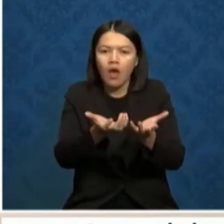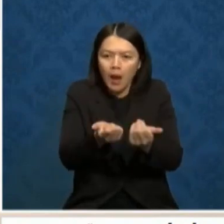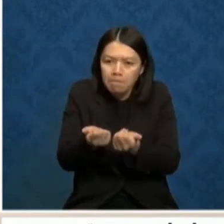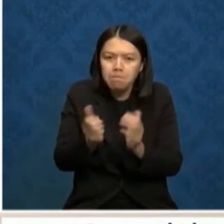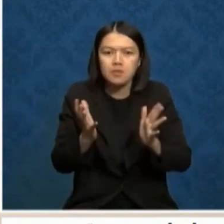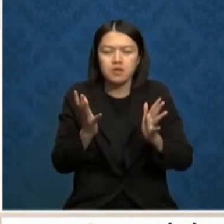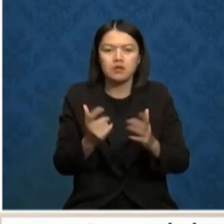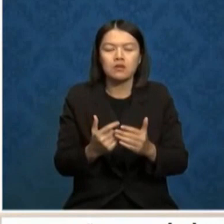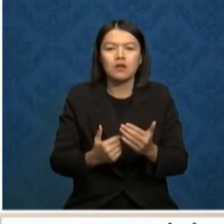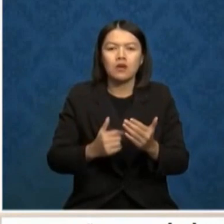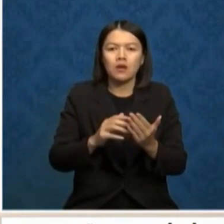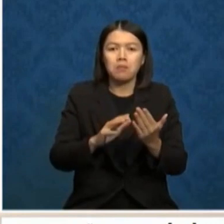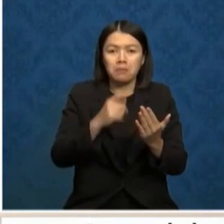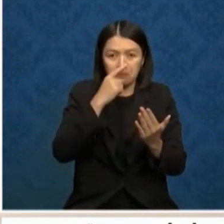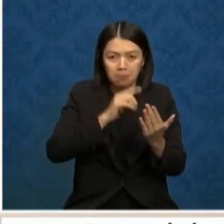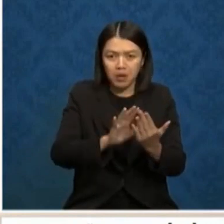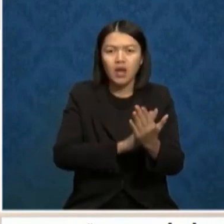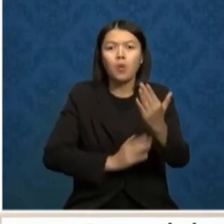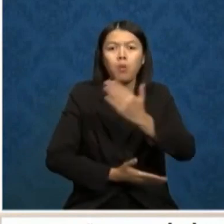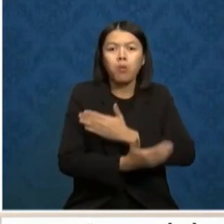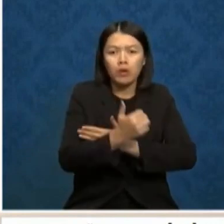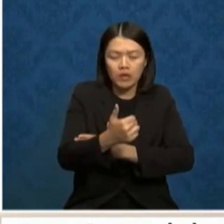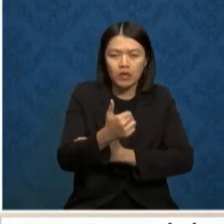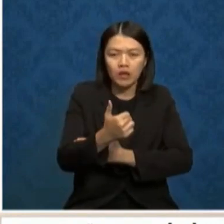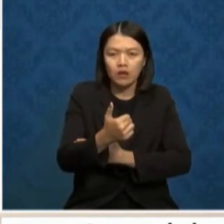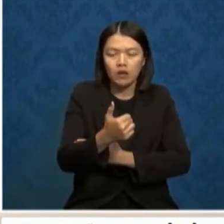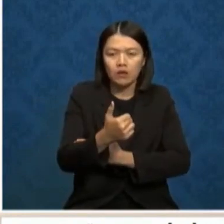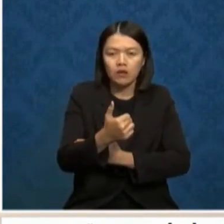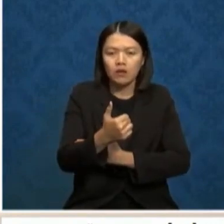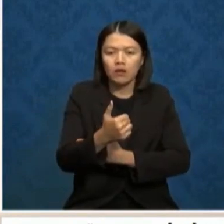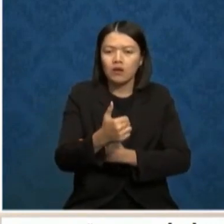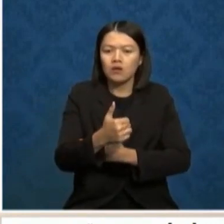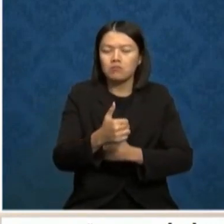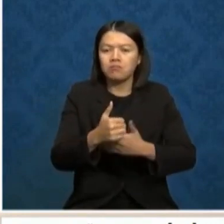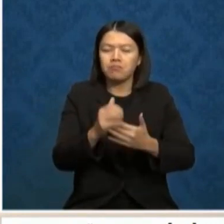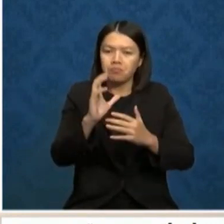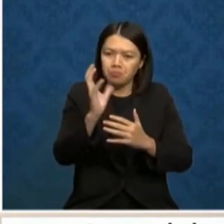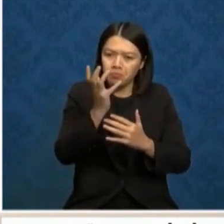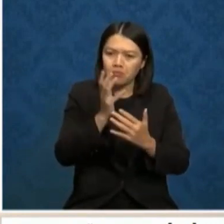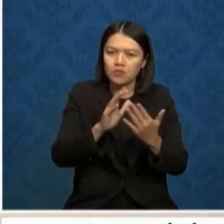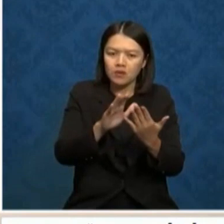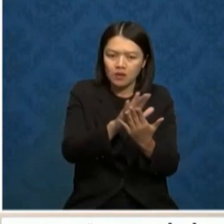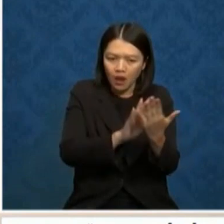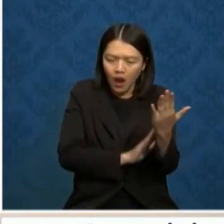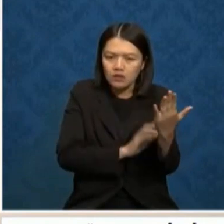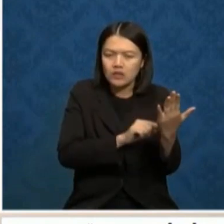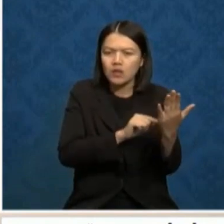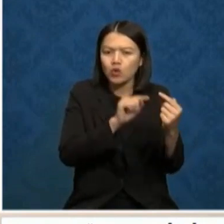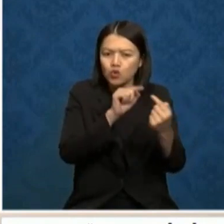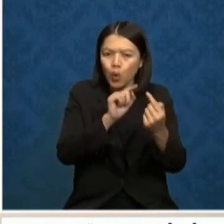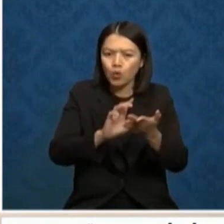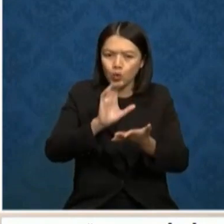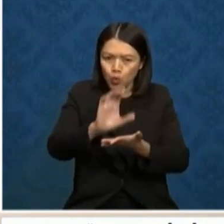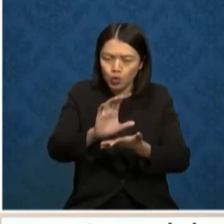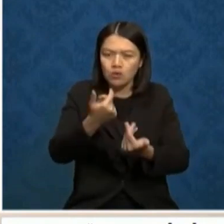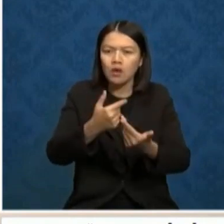ดีของประเทศไทยของเราเนี่ยที่มีภูมิรัฐศาสตร์และภูมิเศรษฐศาสตร์ที่เหมาะกับการลงทุนนะ